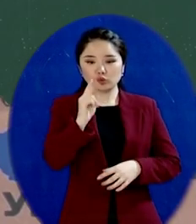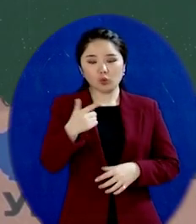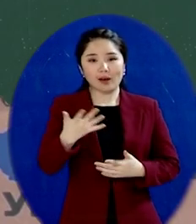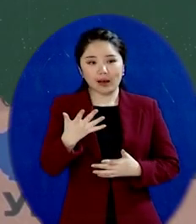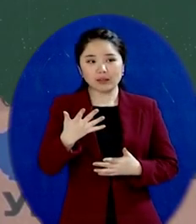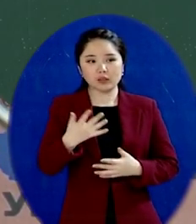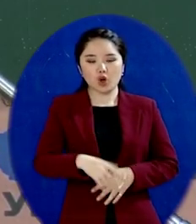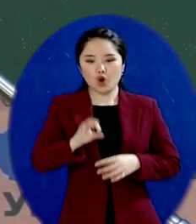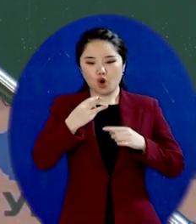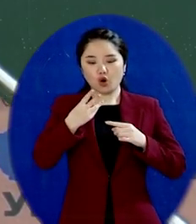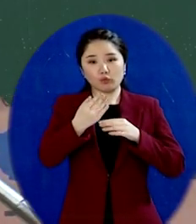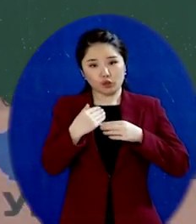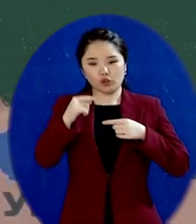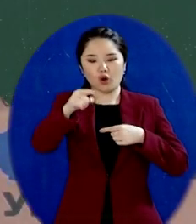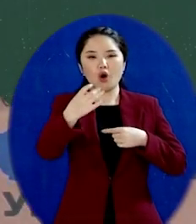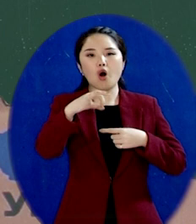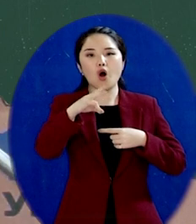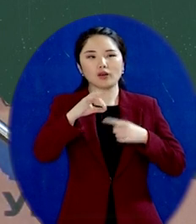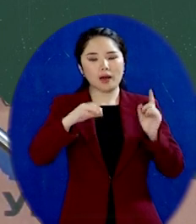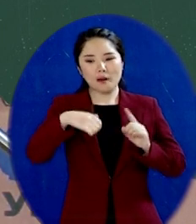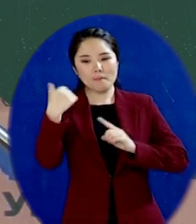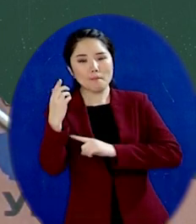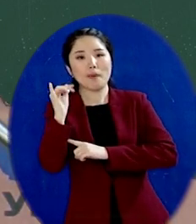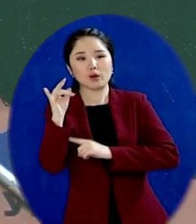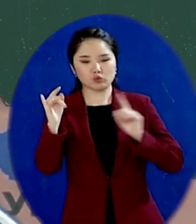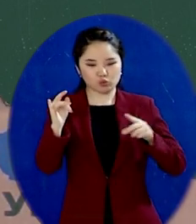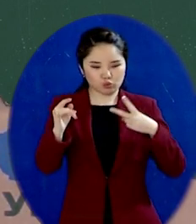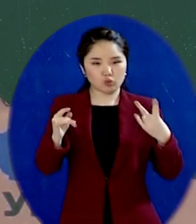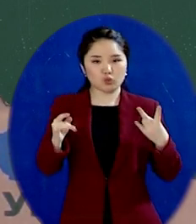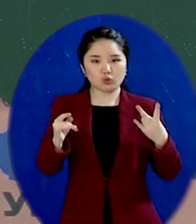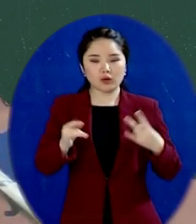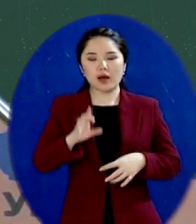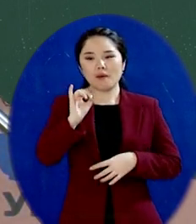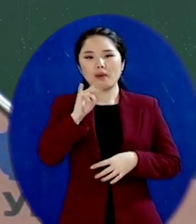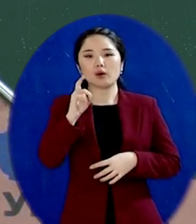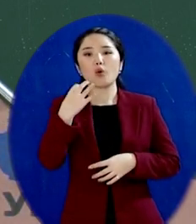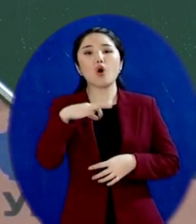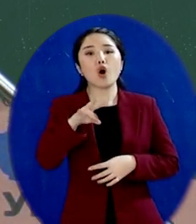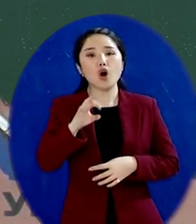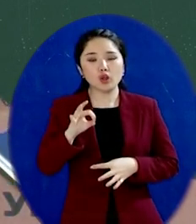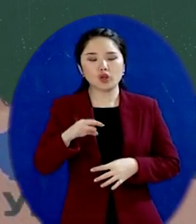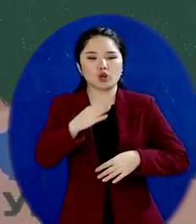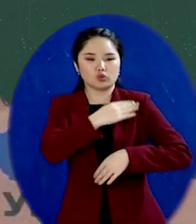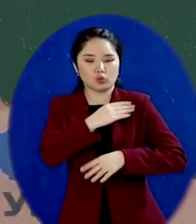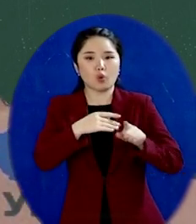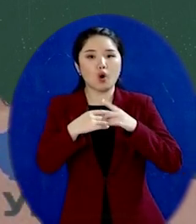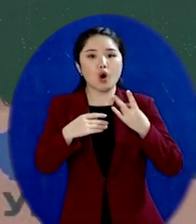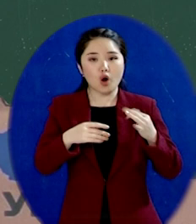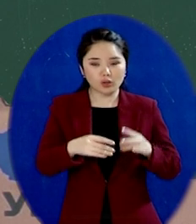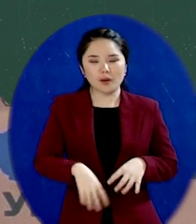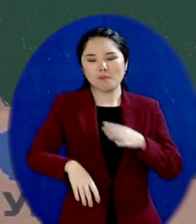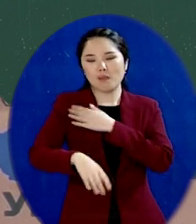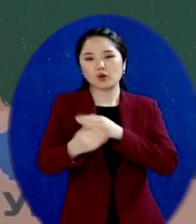ажиглавал өмнө, хойно, баруун, зүүн, баруун хойно, зүүн хойно, баруун